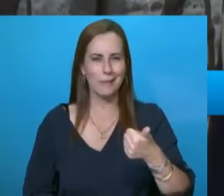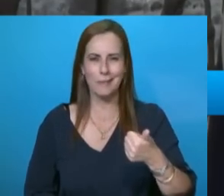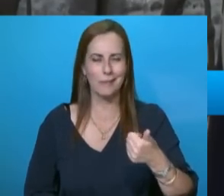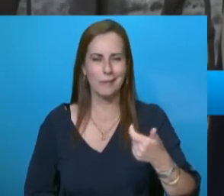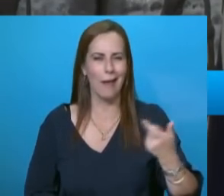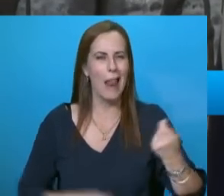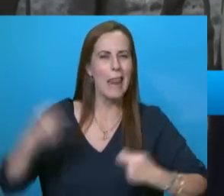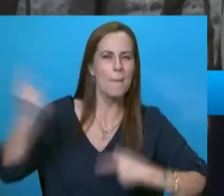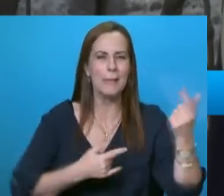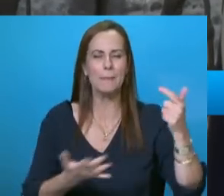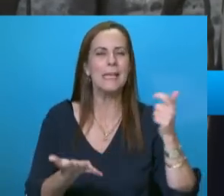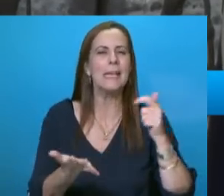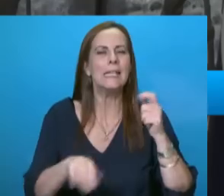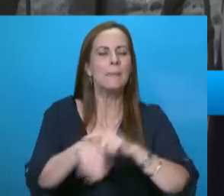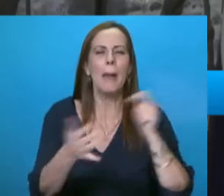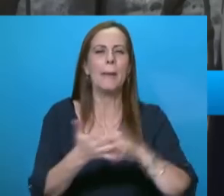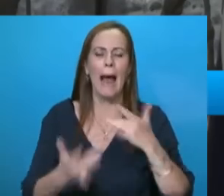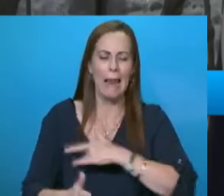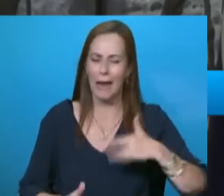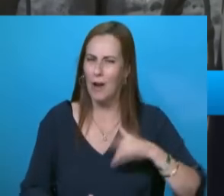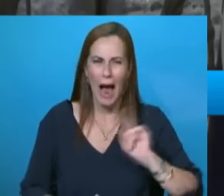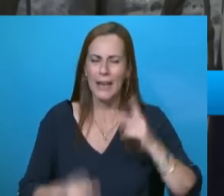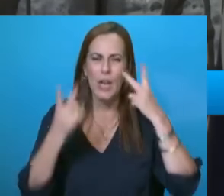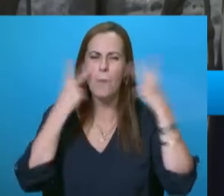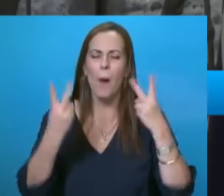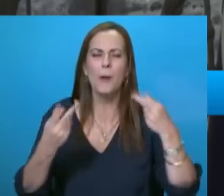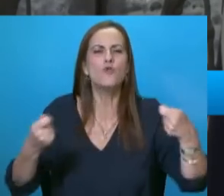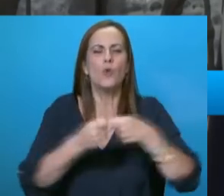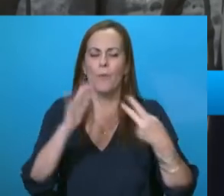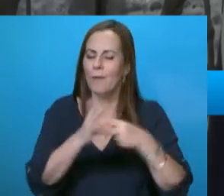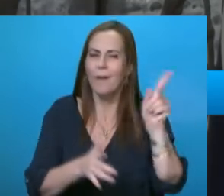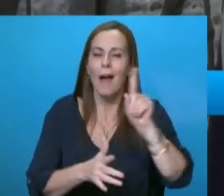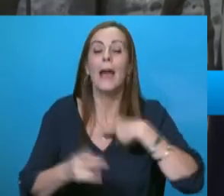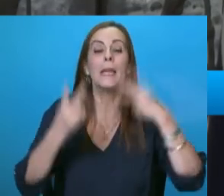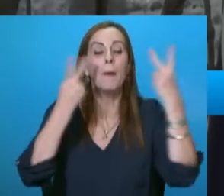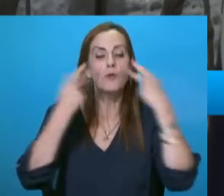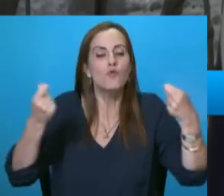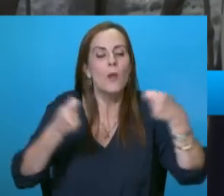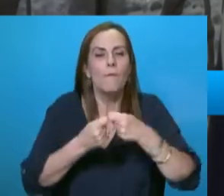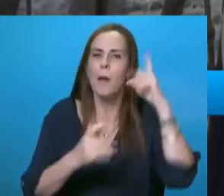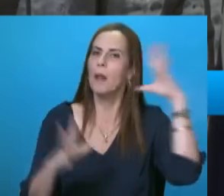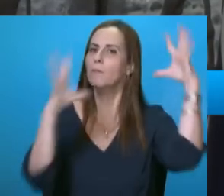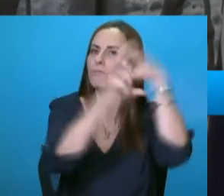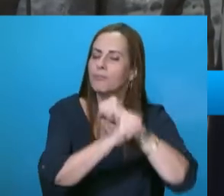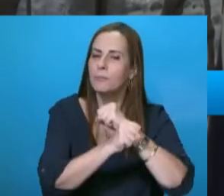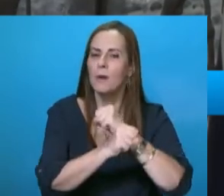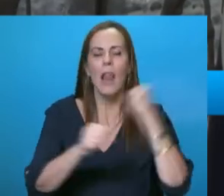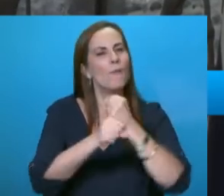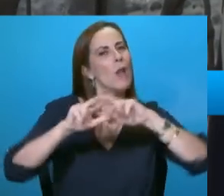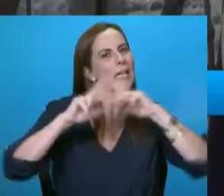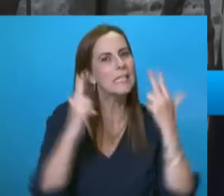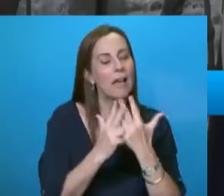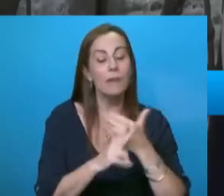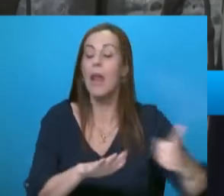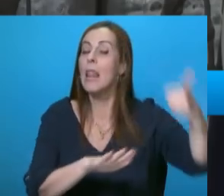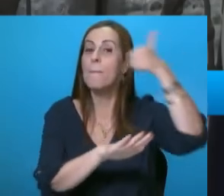אגו. אני לא מחפש רק שותפים פוליטיים, אלא שותפים לדרך של אמת, לעבודת צוות,